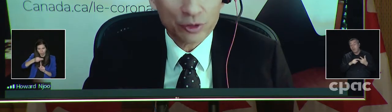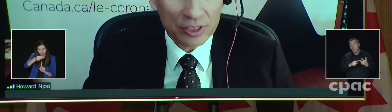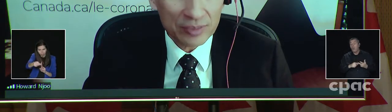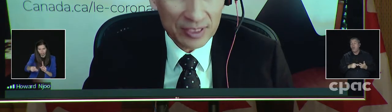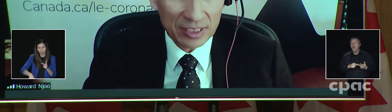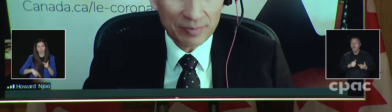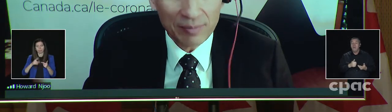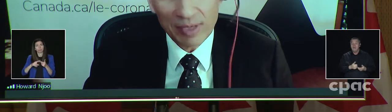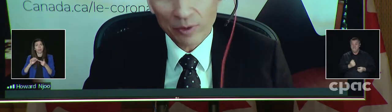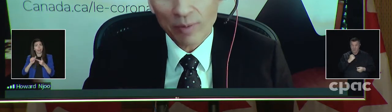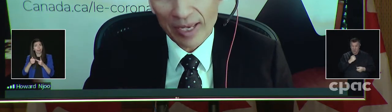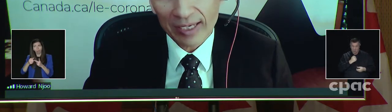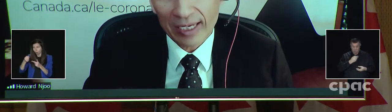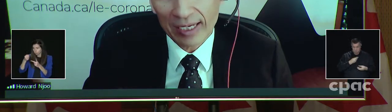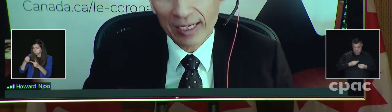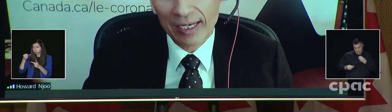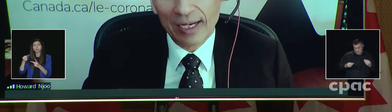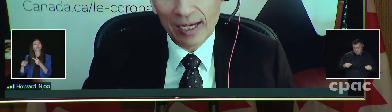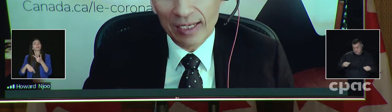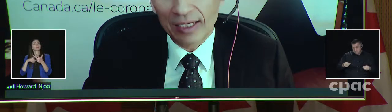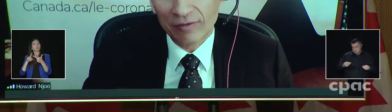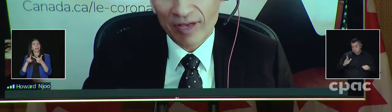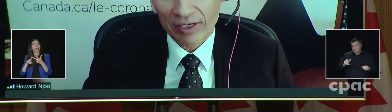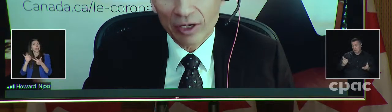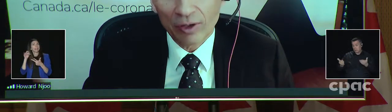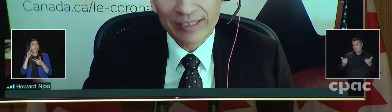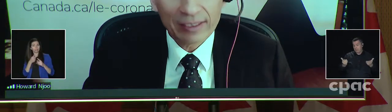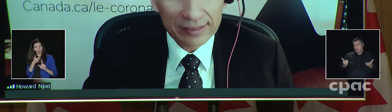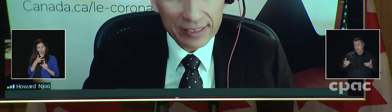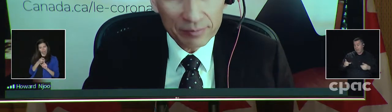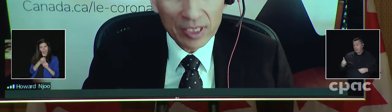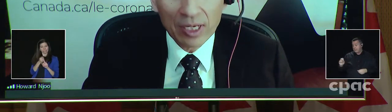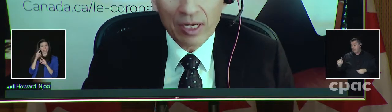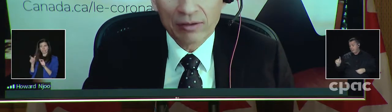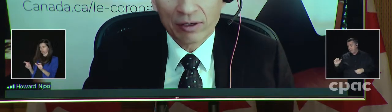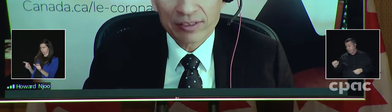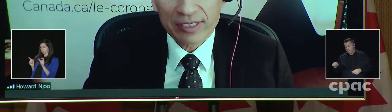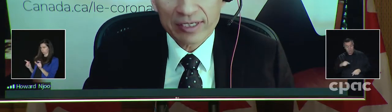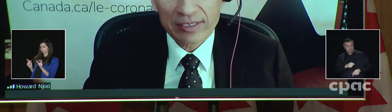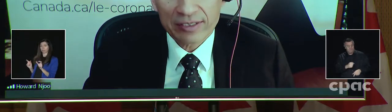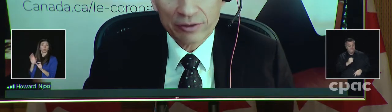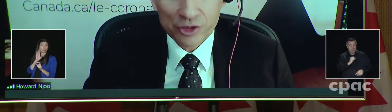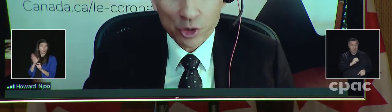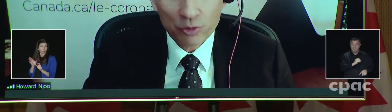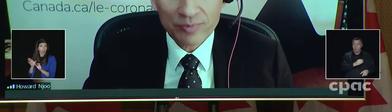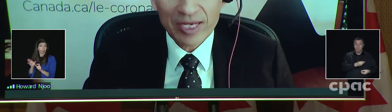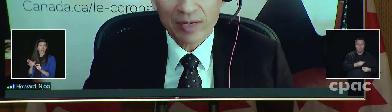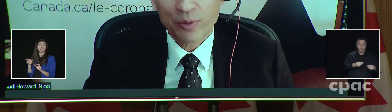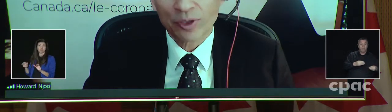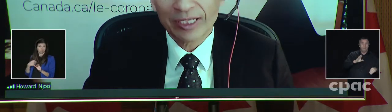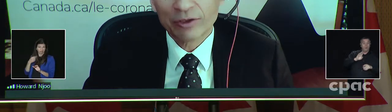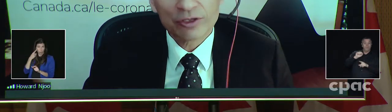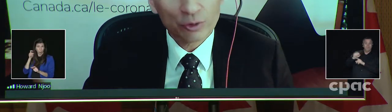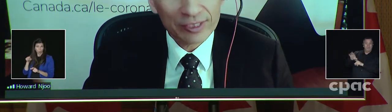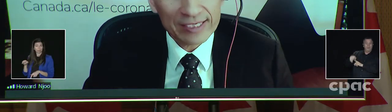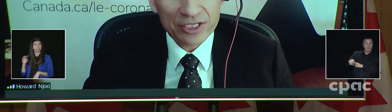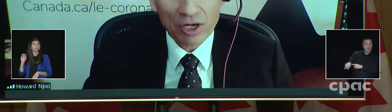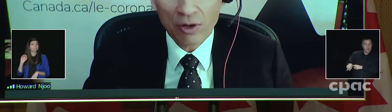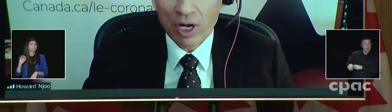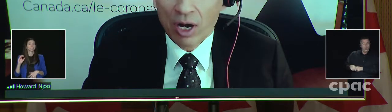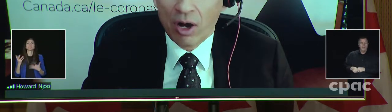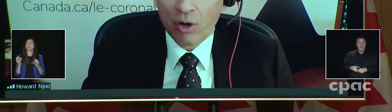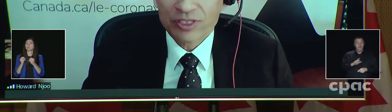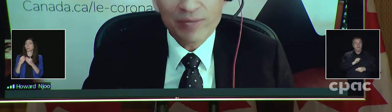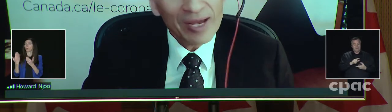plus transmissible, même comparé à le variant Delta. Donc, ça c'est une chose. Mais pour les deux autres